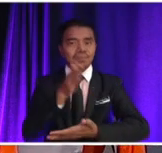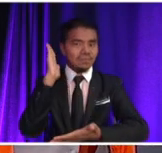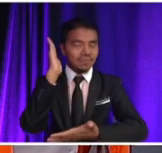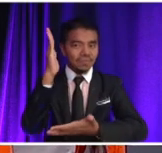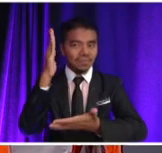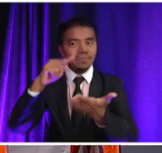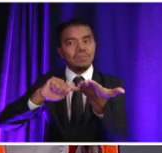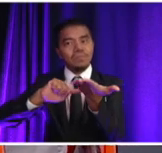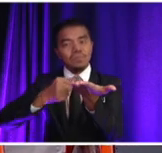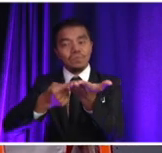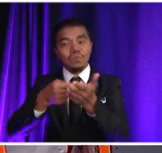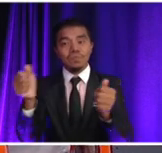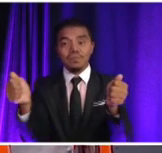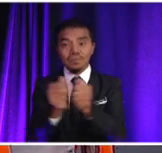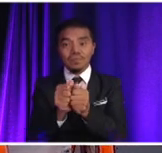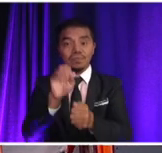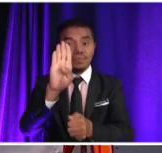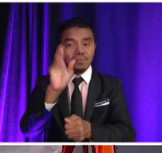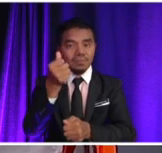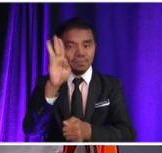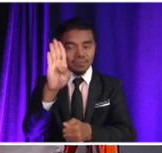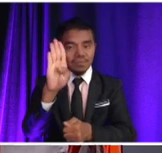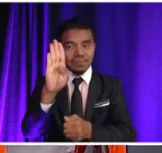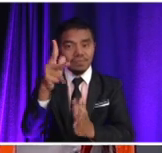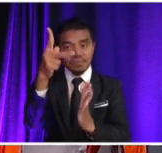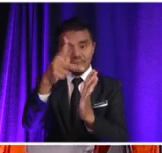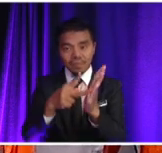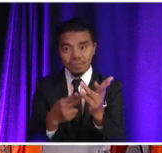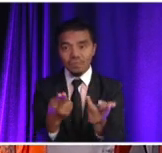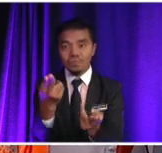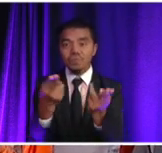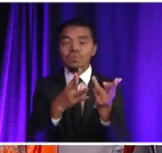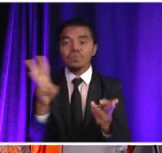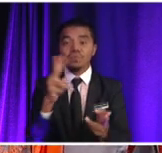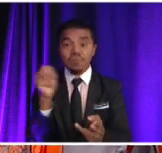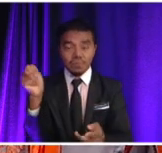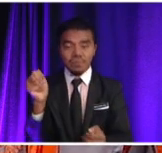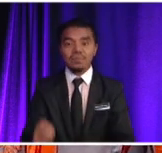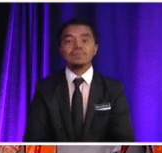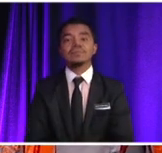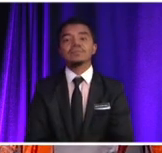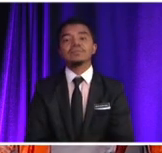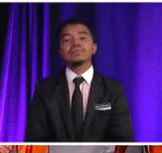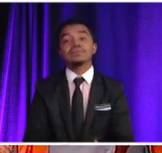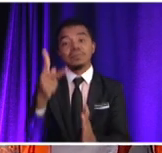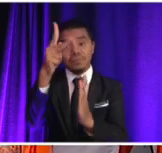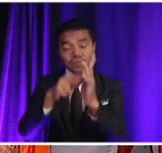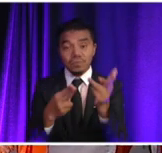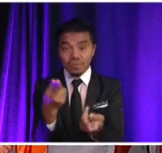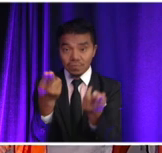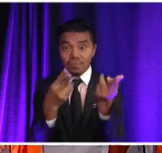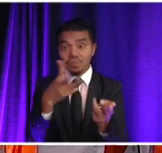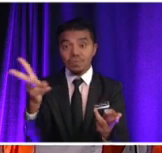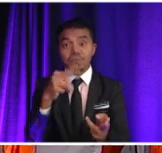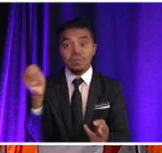dengan bab ke usahawanan Oke sebagai pengenalan ke usahawanan merupakan satu bidang yang mampu